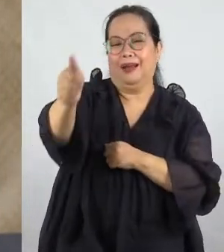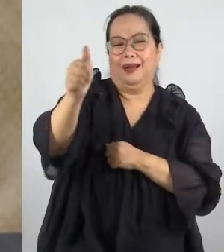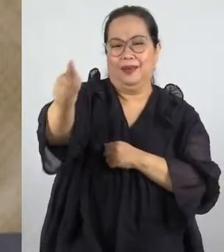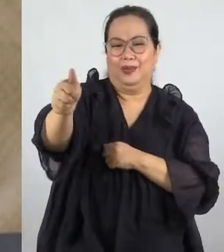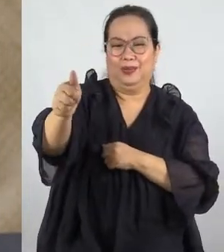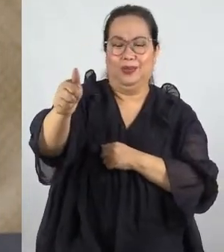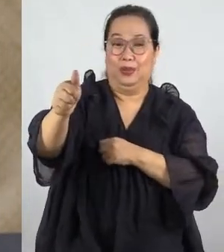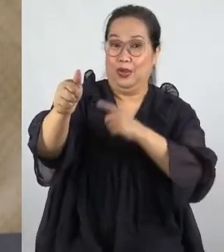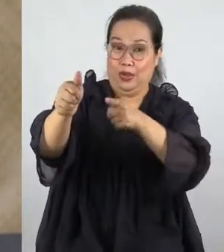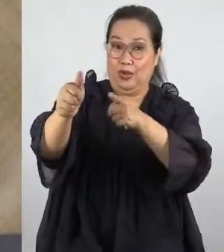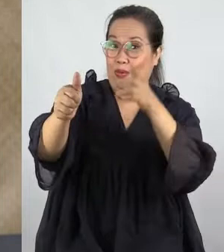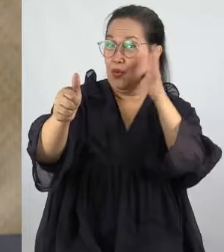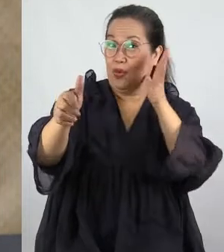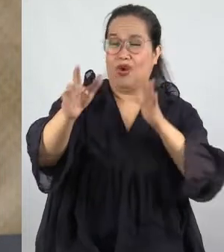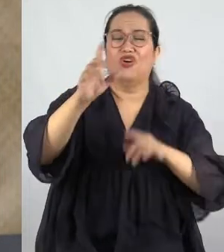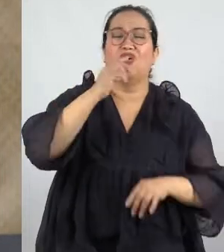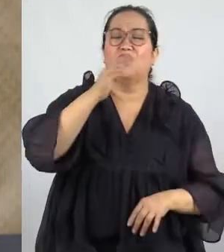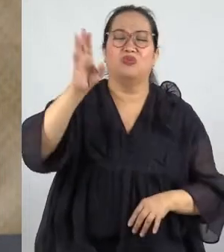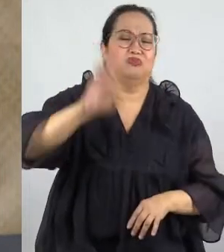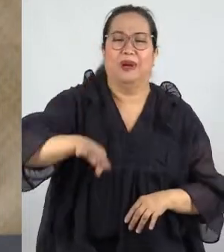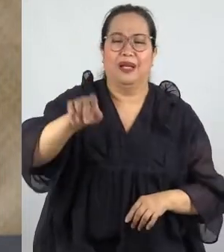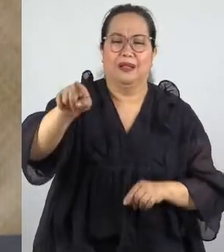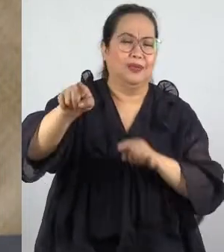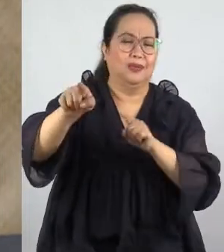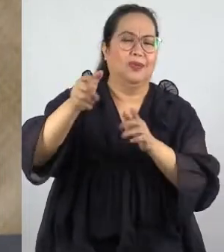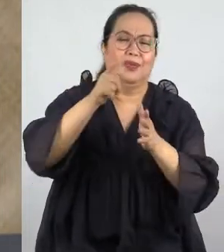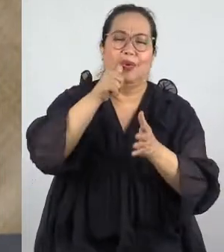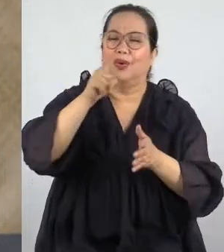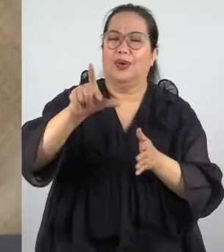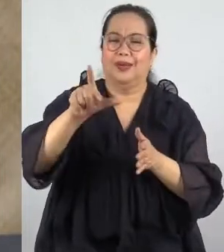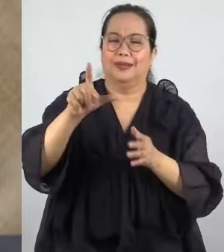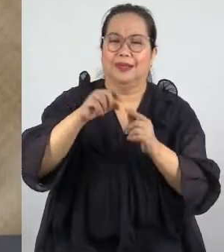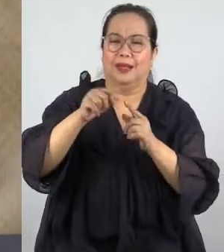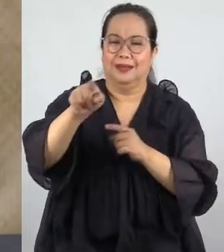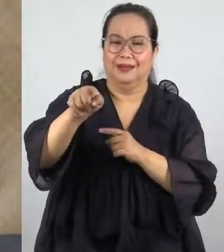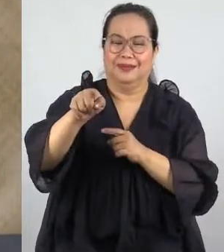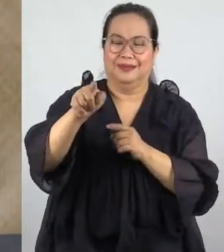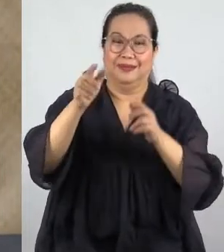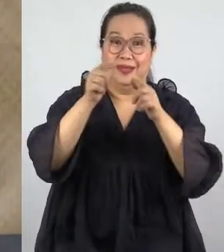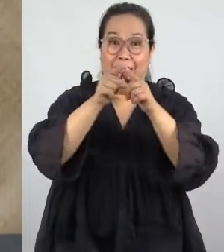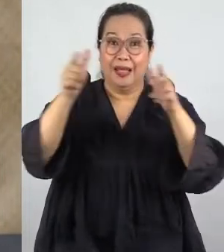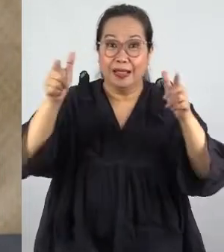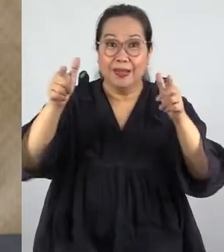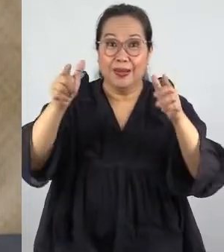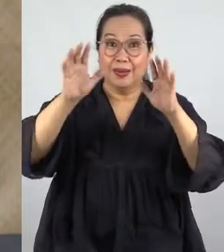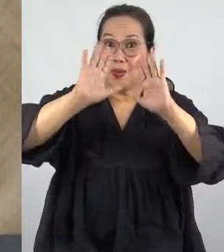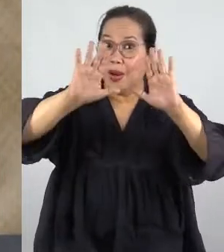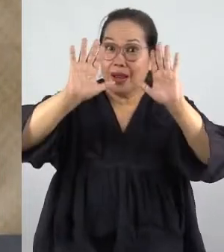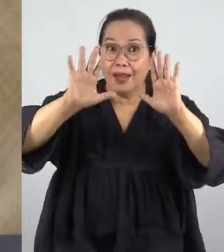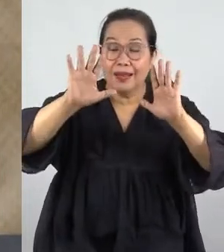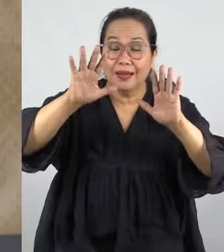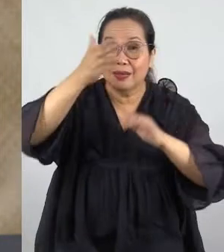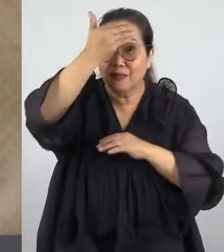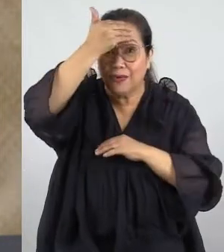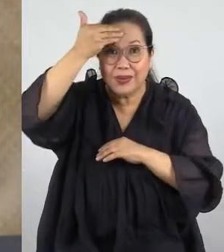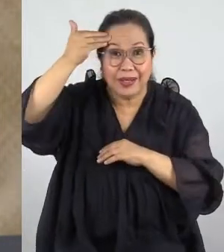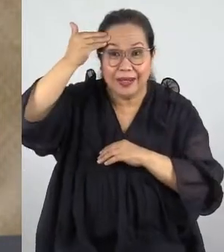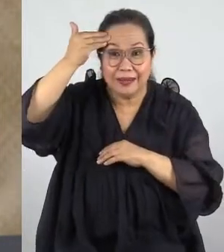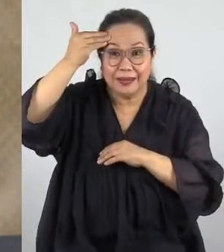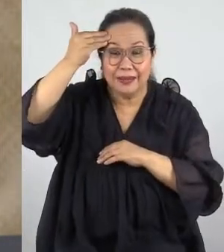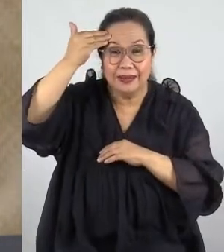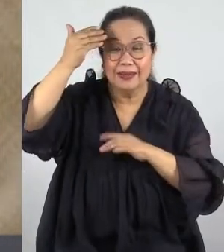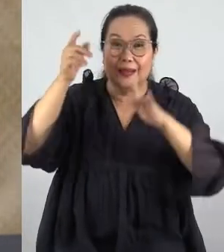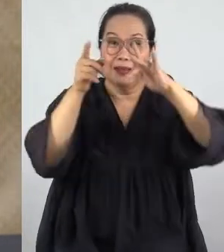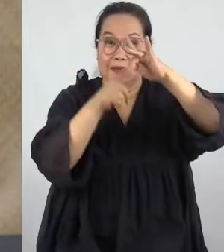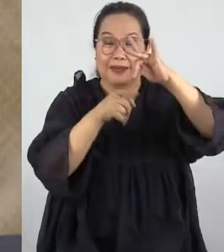hindi nakarinig. Malas nyo. No? The Great Omission ang kanilang sinusunod, hindi yung The